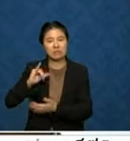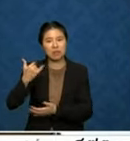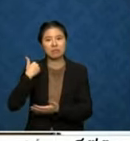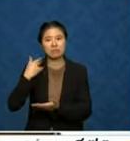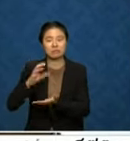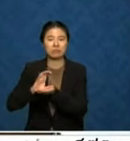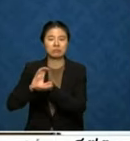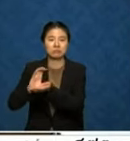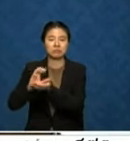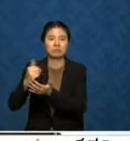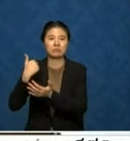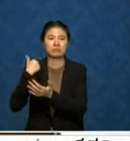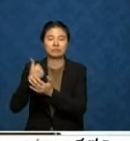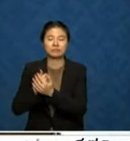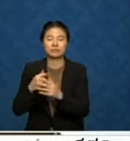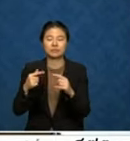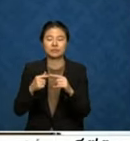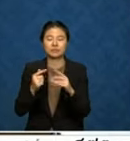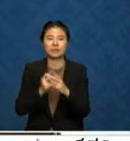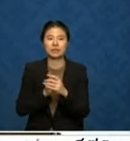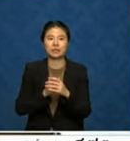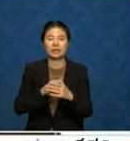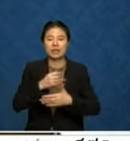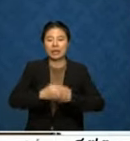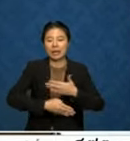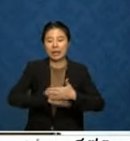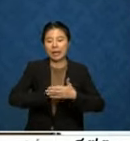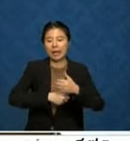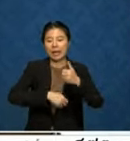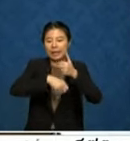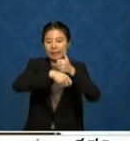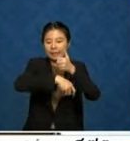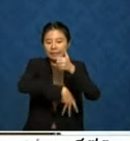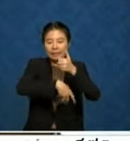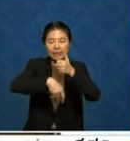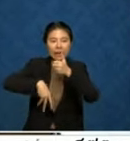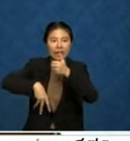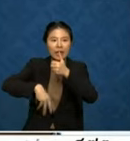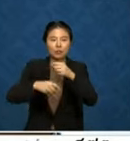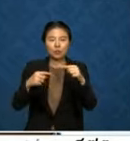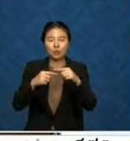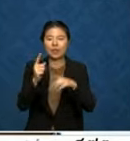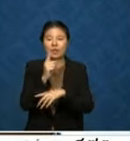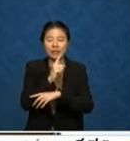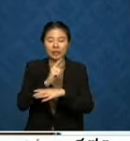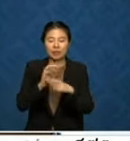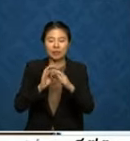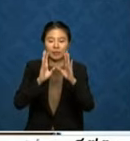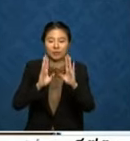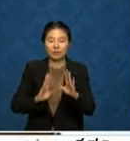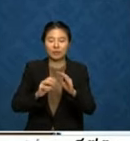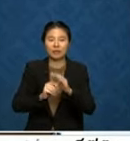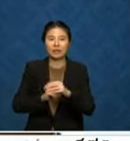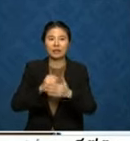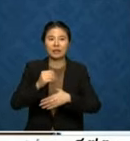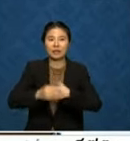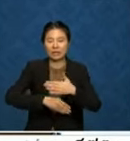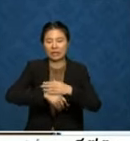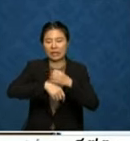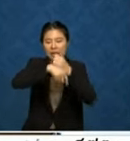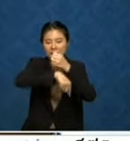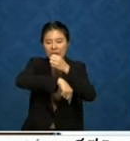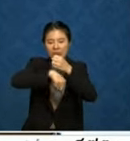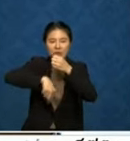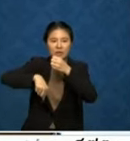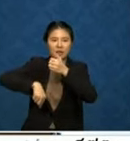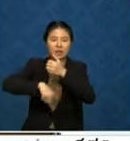รงนะครับแบ่งง่ายๆอาจจะออกเป็น2แบบแบบแรกก็คือขายแบบชั้นเดียวนะฮะก็คือขายแบบเคาะประตูบ้านถึง